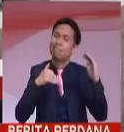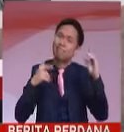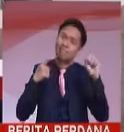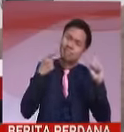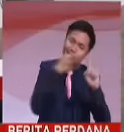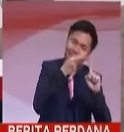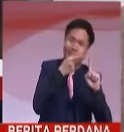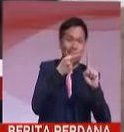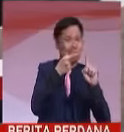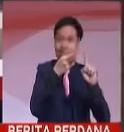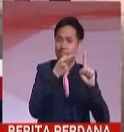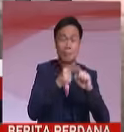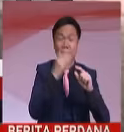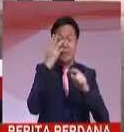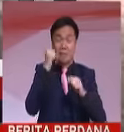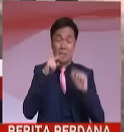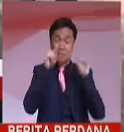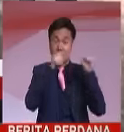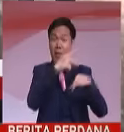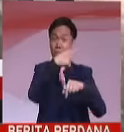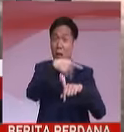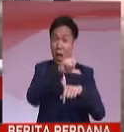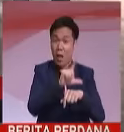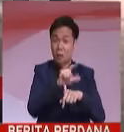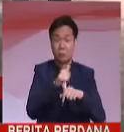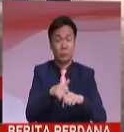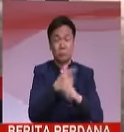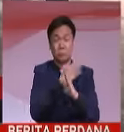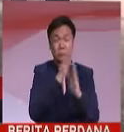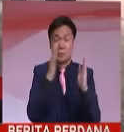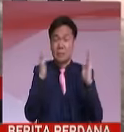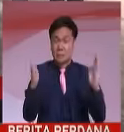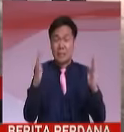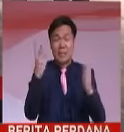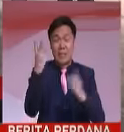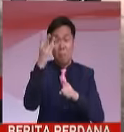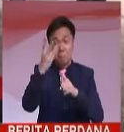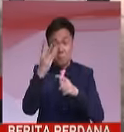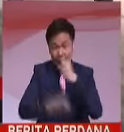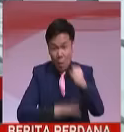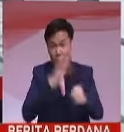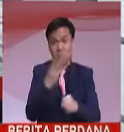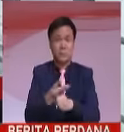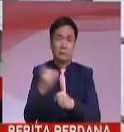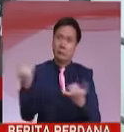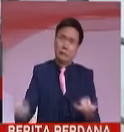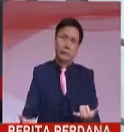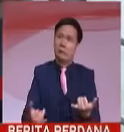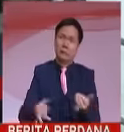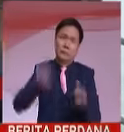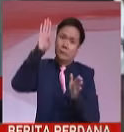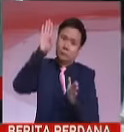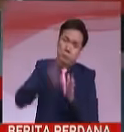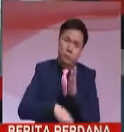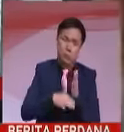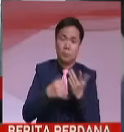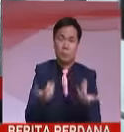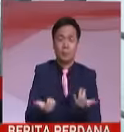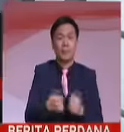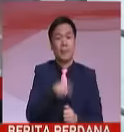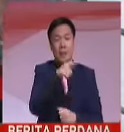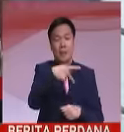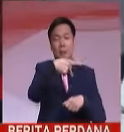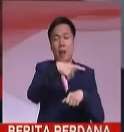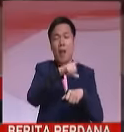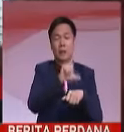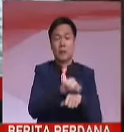kemasukan pelancong ke pulau legenda ini dalam tempo enam tahun ketua pegawai eksekutif lembaga pembangunan dan